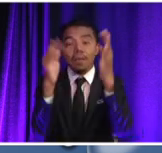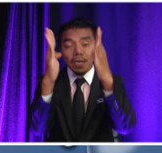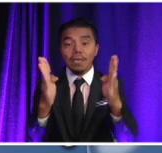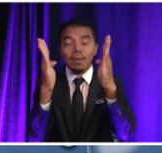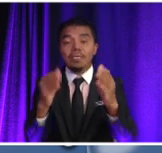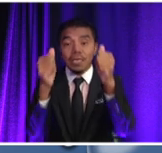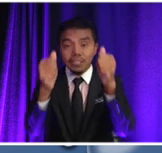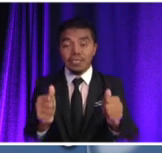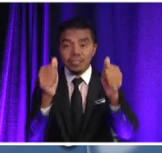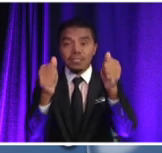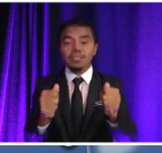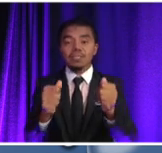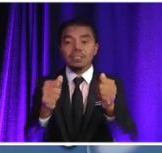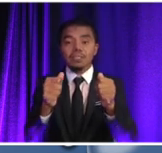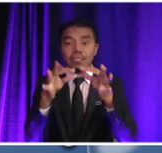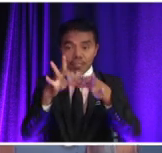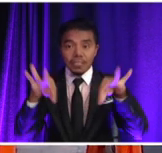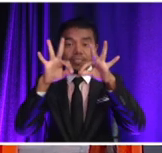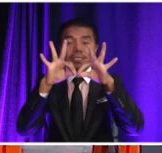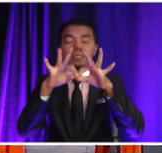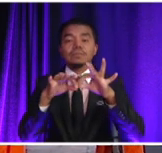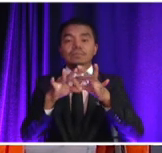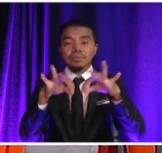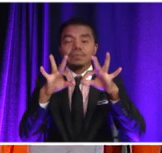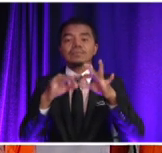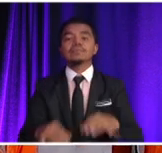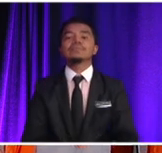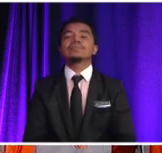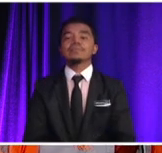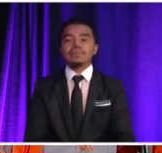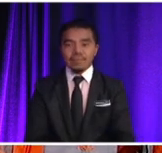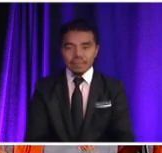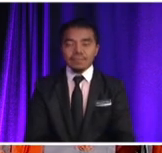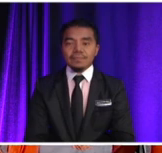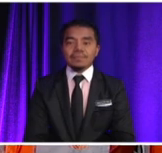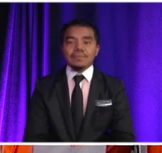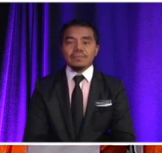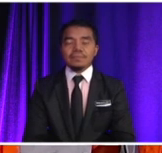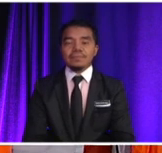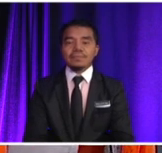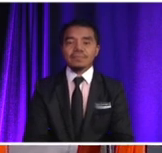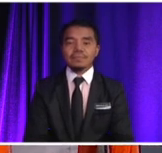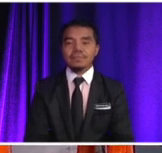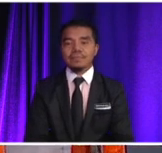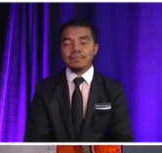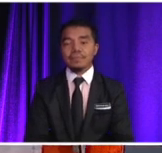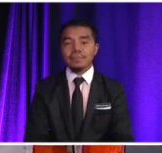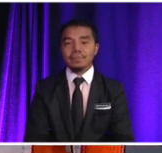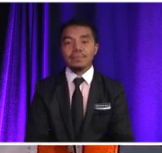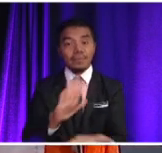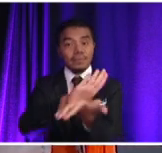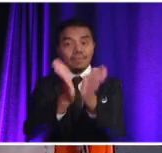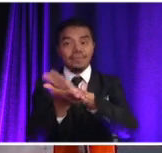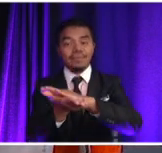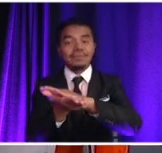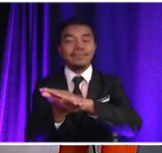mereka boleh kembangkan lagi baik-baik Oke jadi kita pada